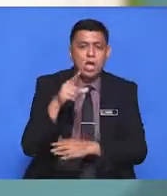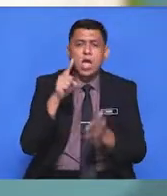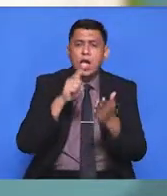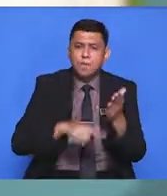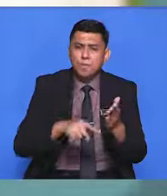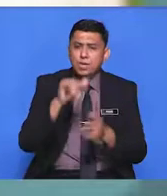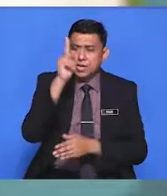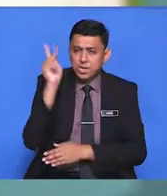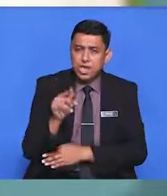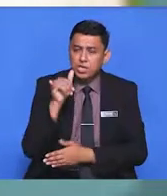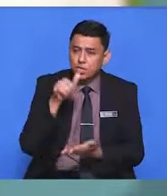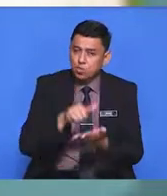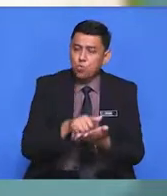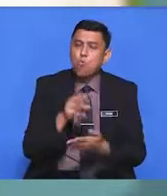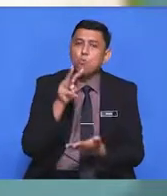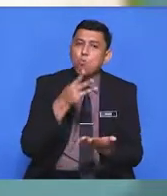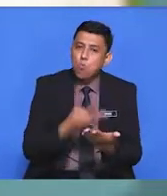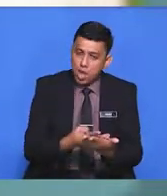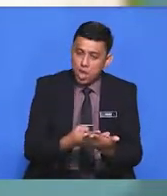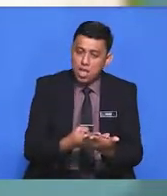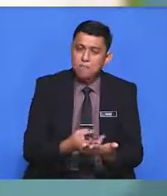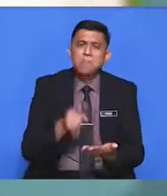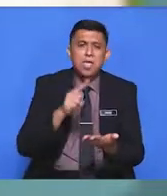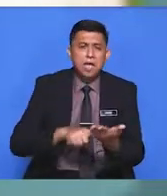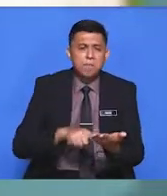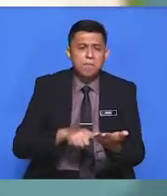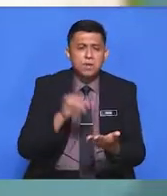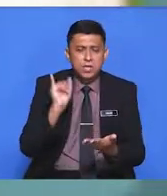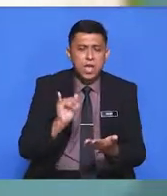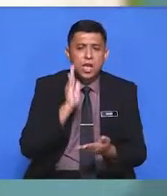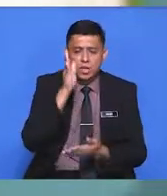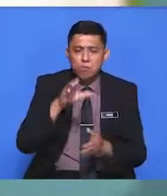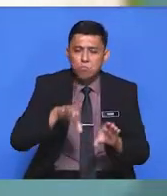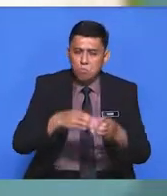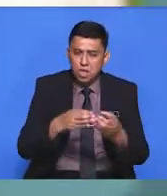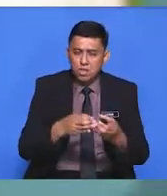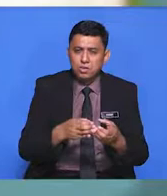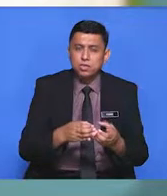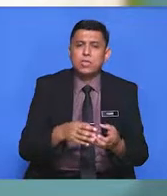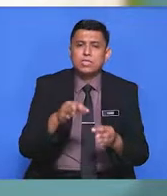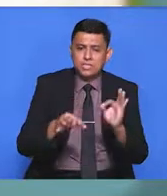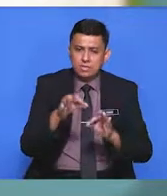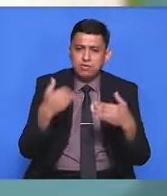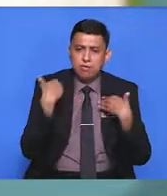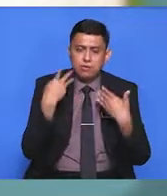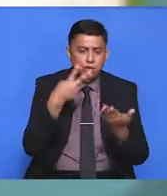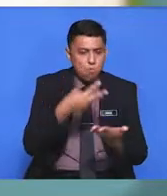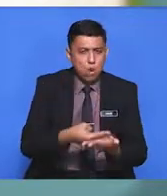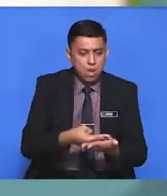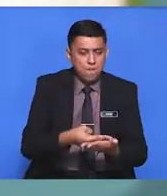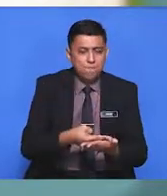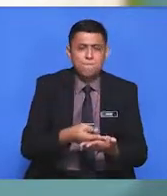apakah itu wang? Apa yang akan murid buat jika ada wang? Sudah